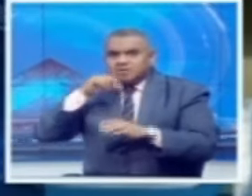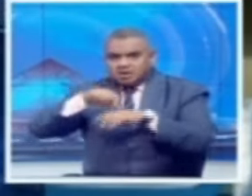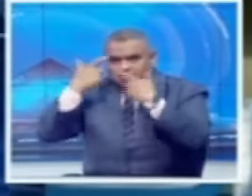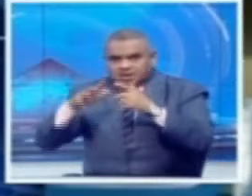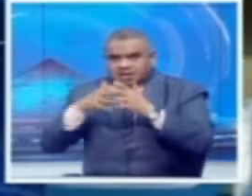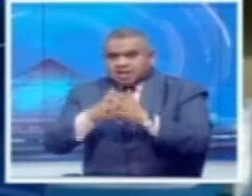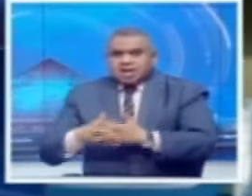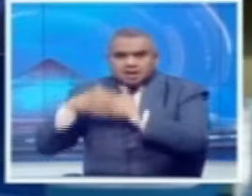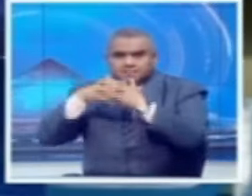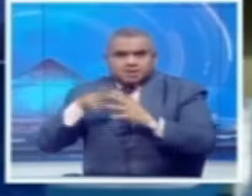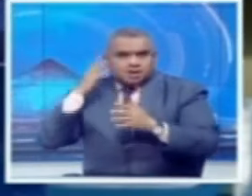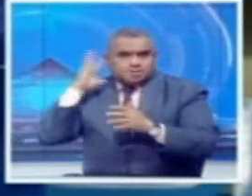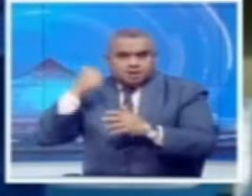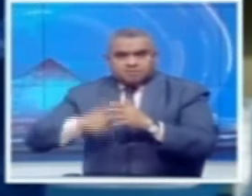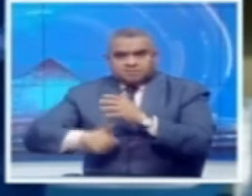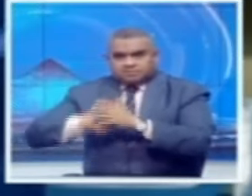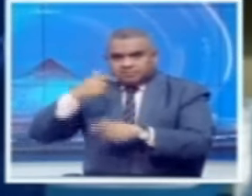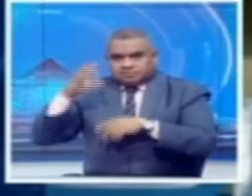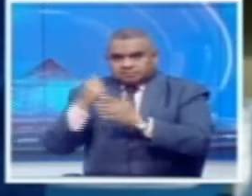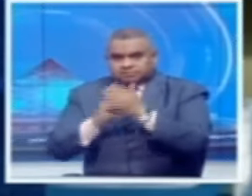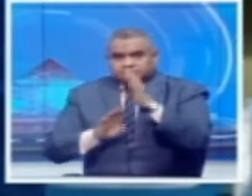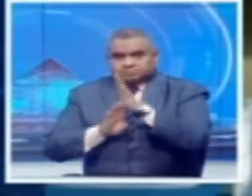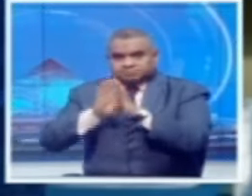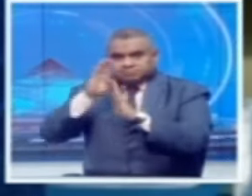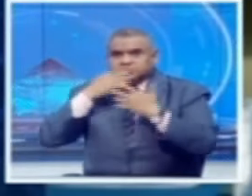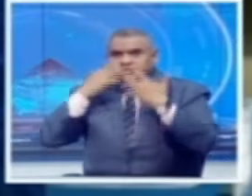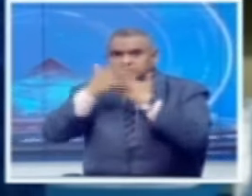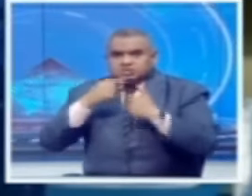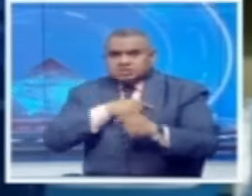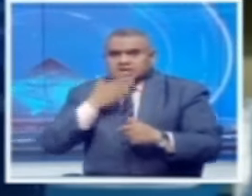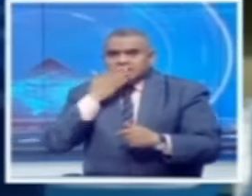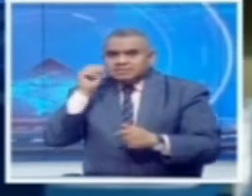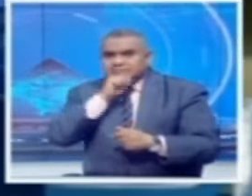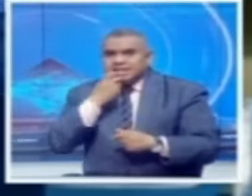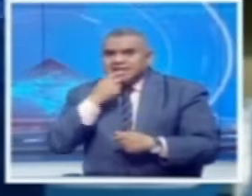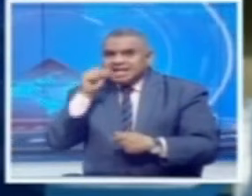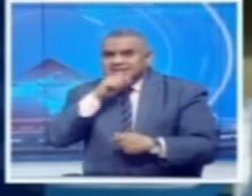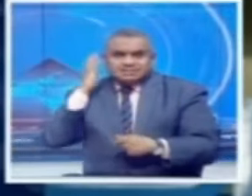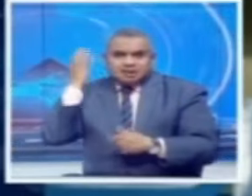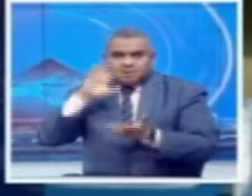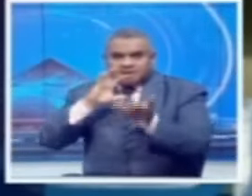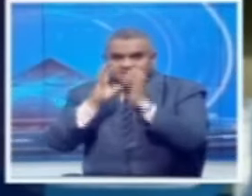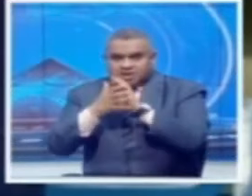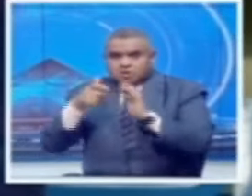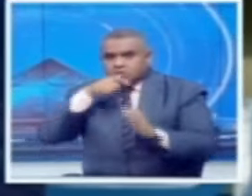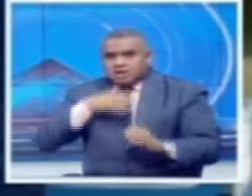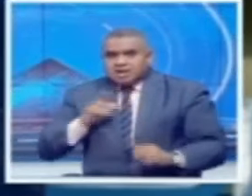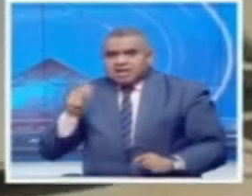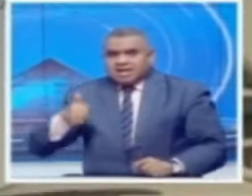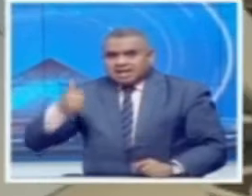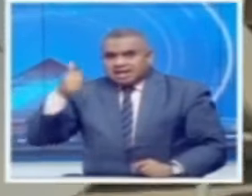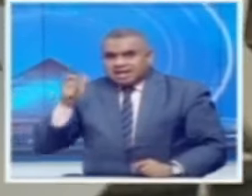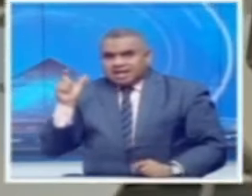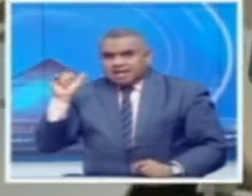فلوريدا الأمريكية، حيث ستتولى عملية الإطلاق شركة سبيس إكس العالمية. أشار أنيس إلى أن عملية